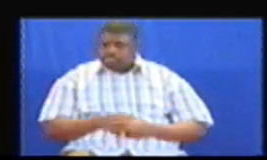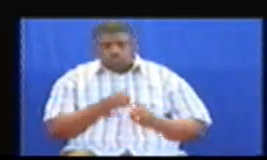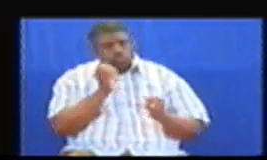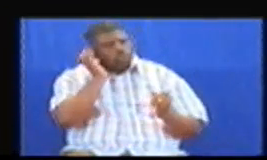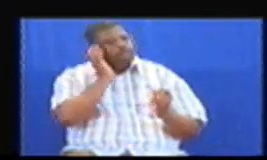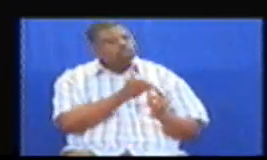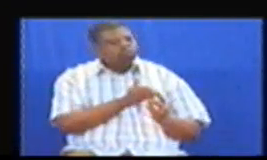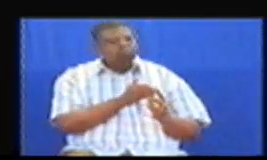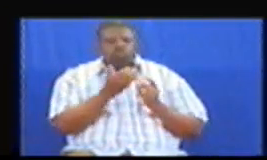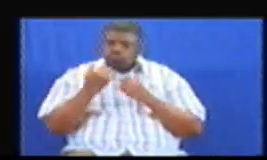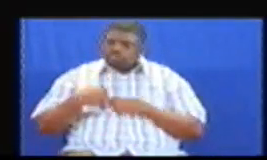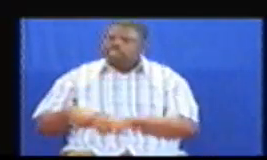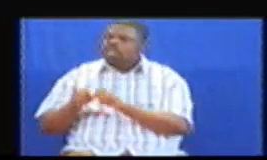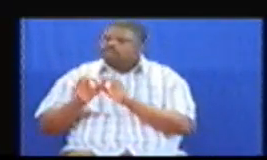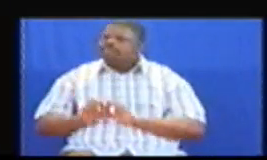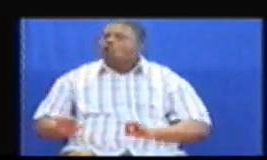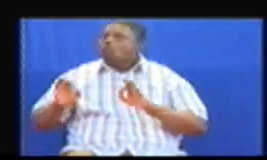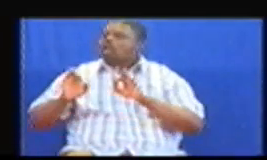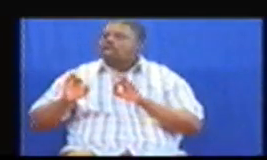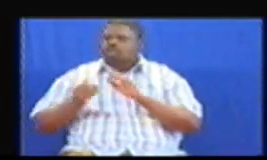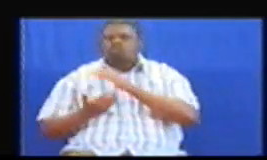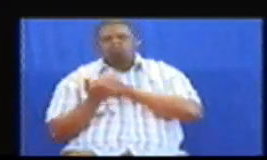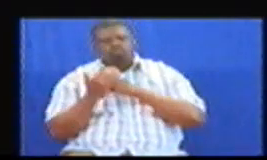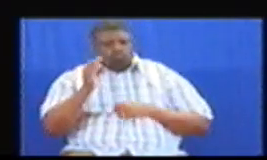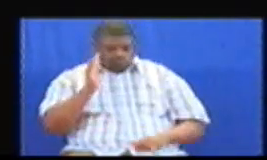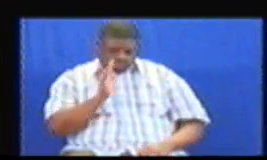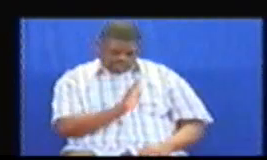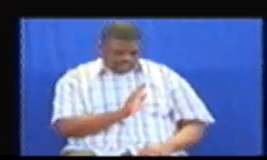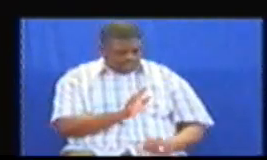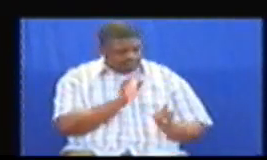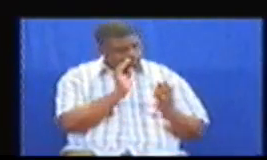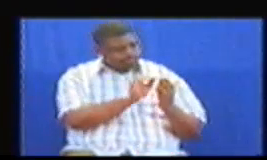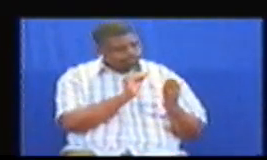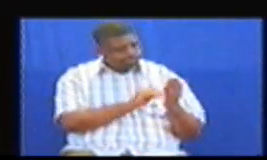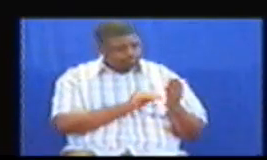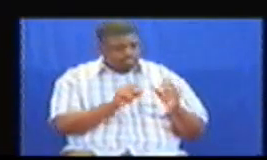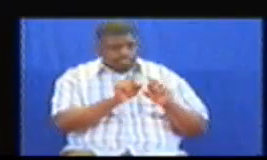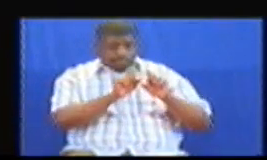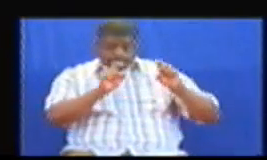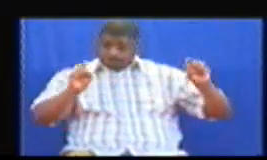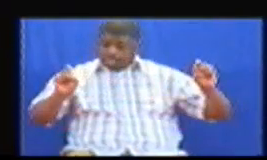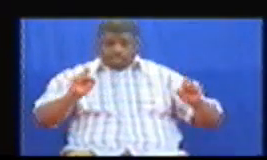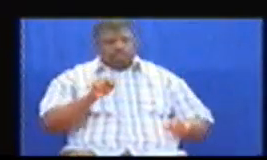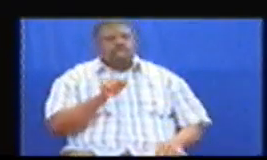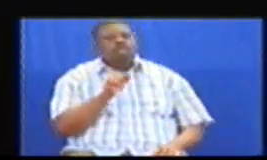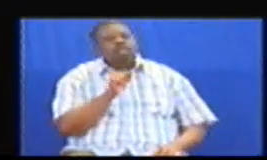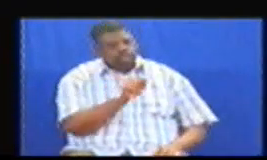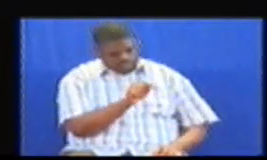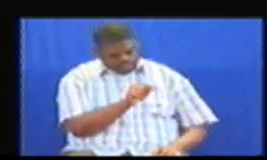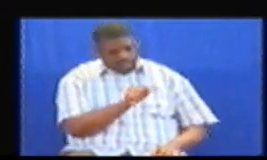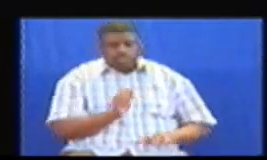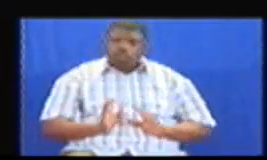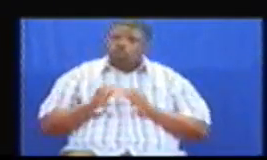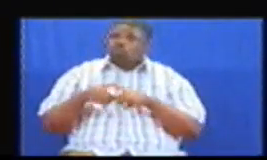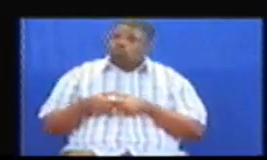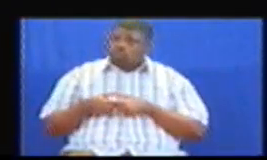ya utekelezaji bora wa majukumu yake yaliyoainishwa katika ibara hii, tume ya uchaguzi itakuwa ni